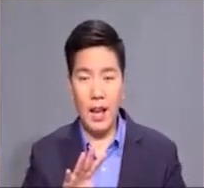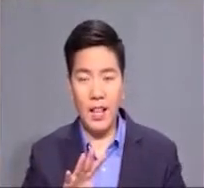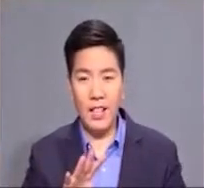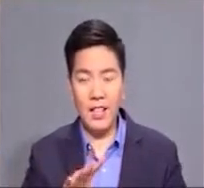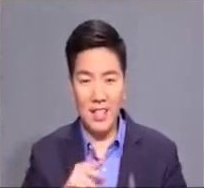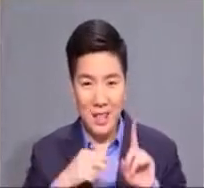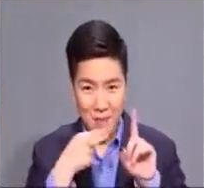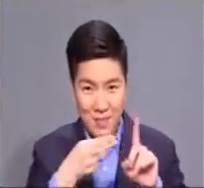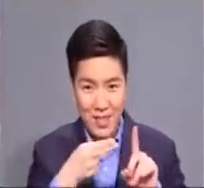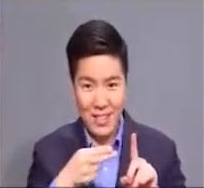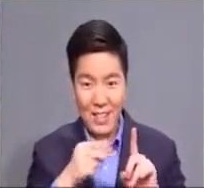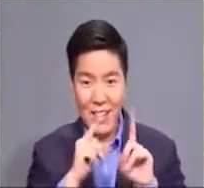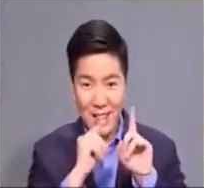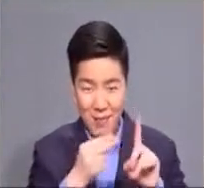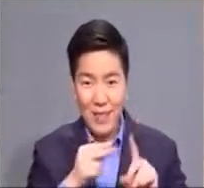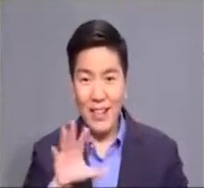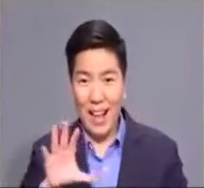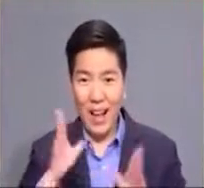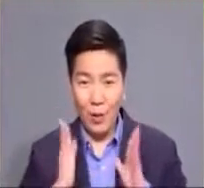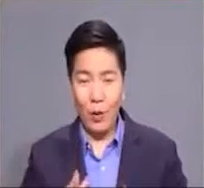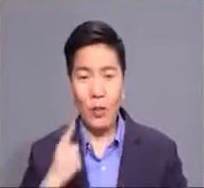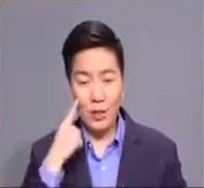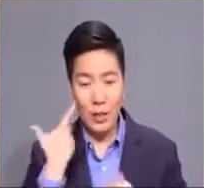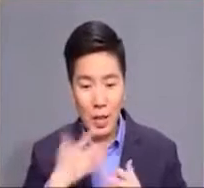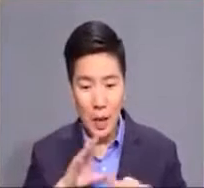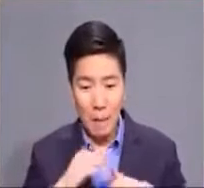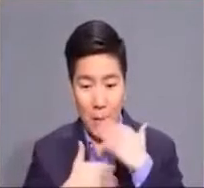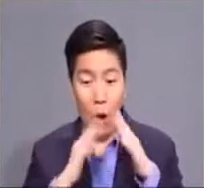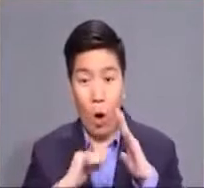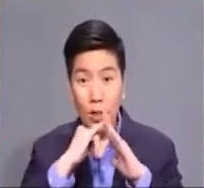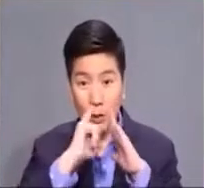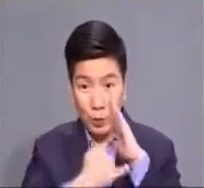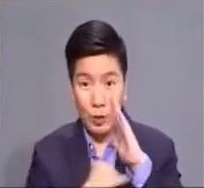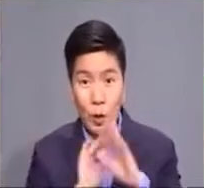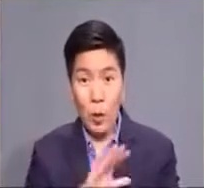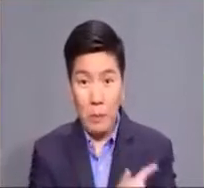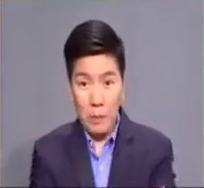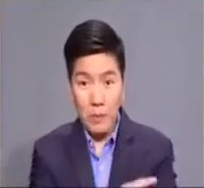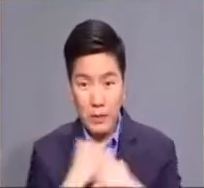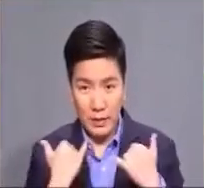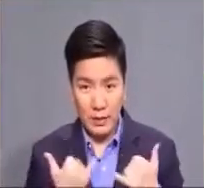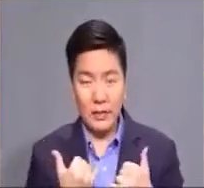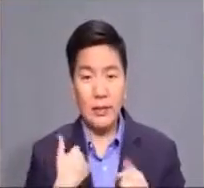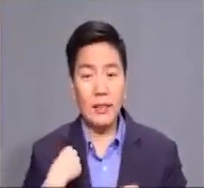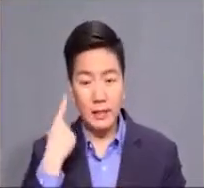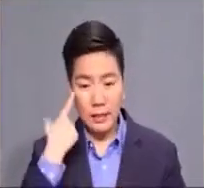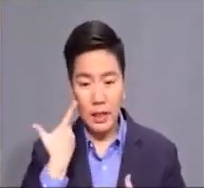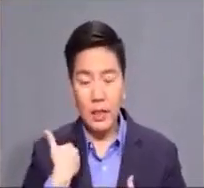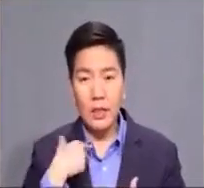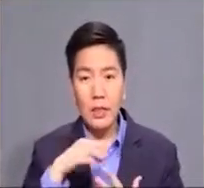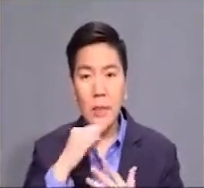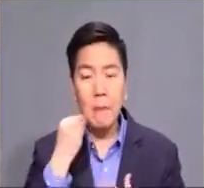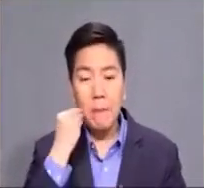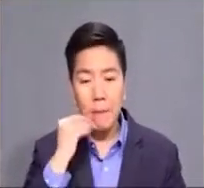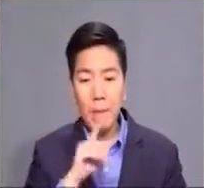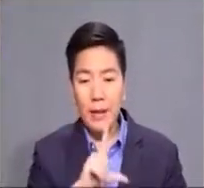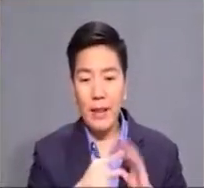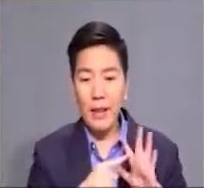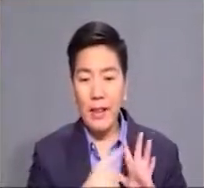เมนูพัฒนาเนี่ย 5,934 คนนี่คือทั้งจังหวัดนะแต่มันเป็นของทางบ้านลาด